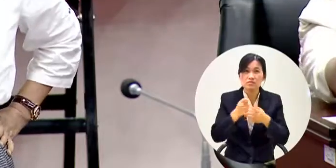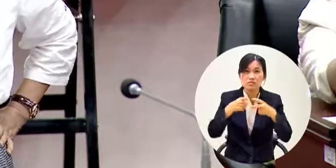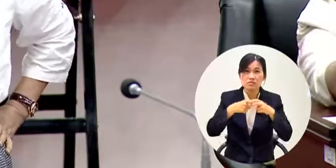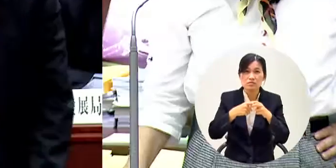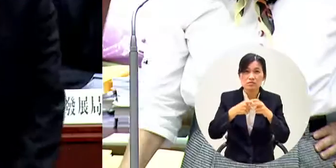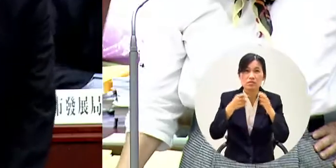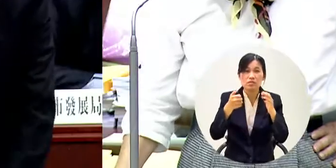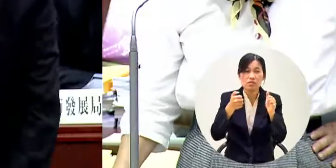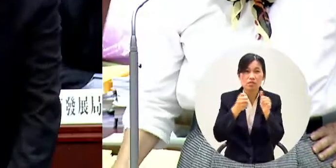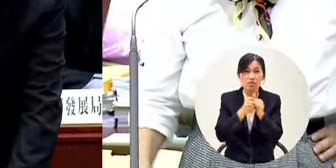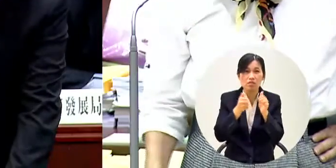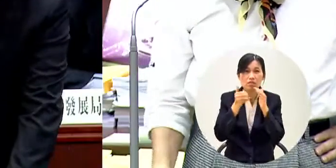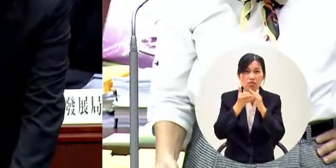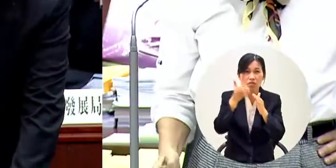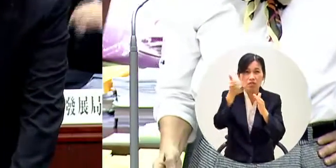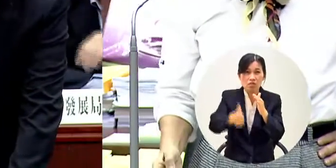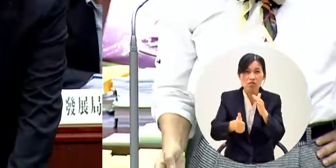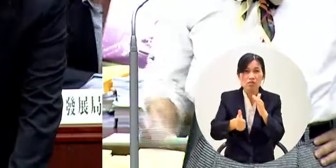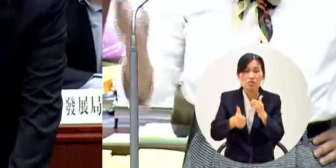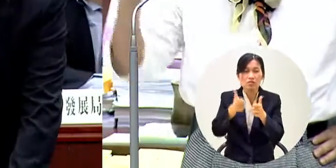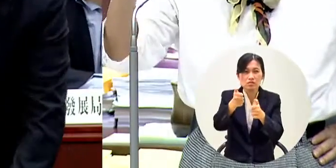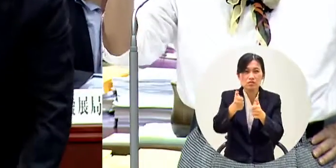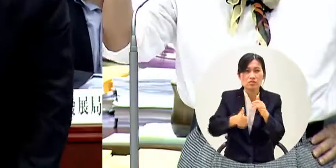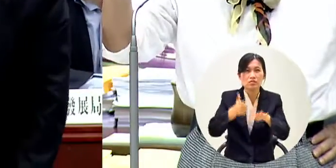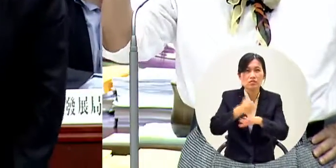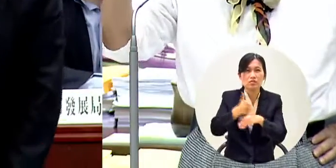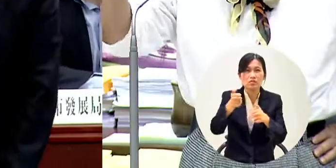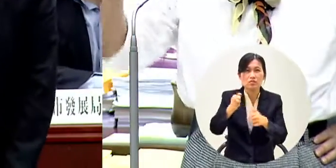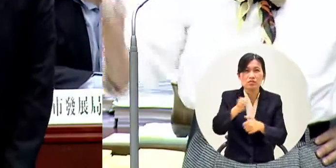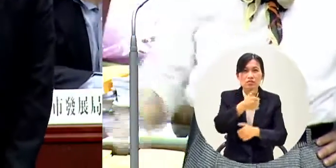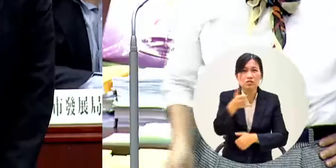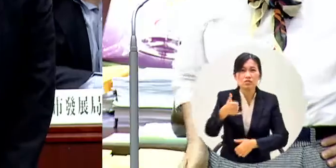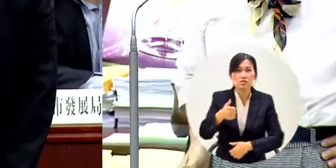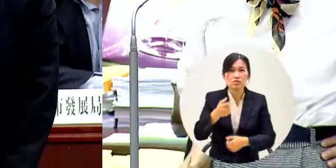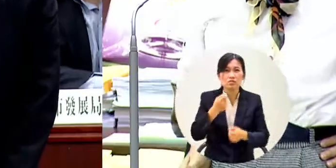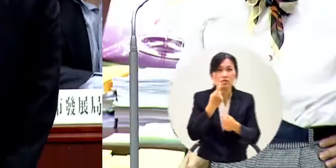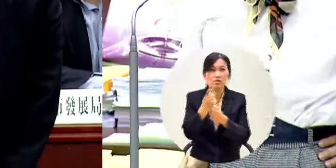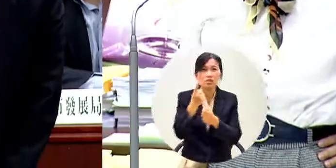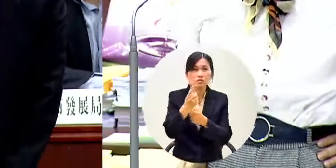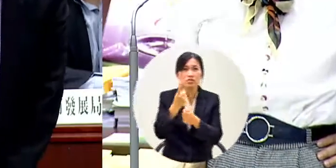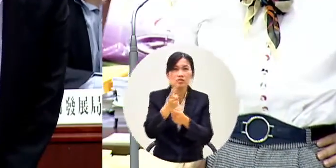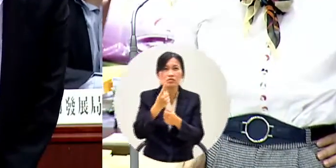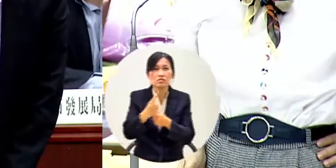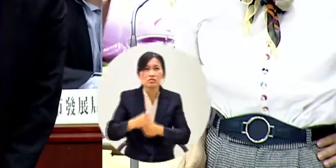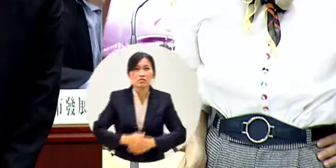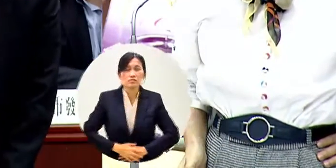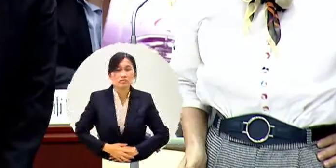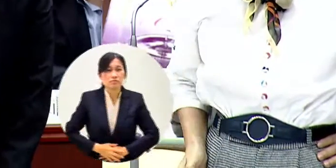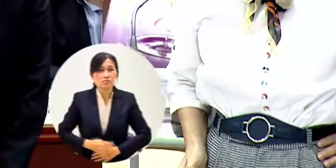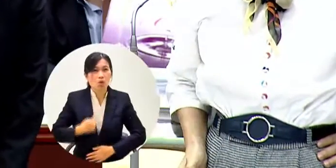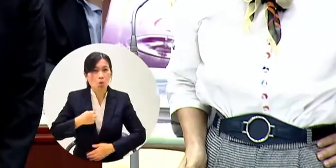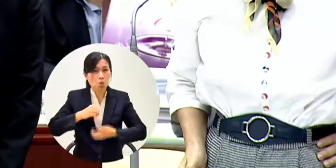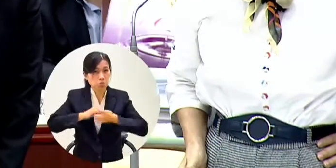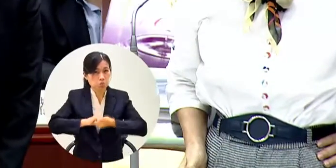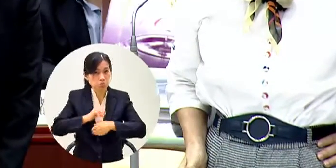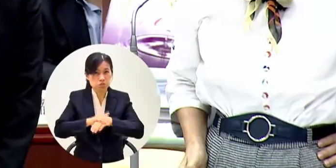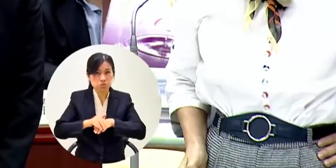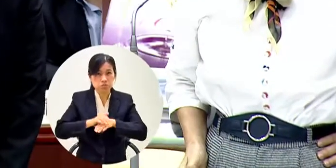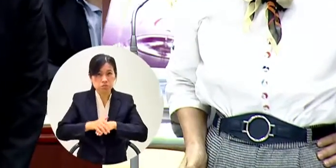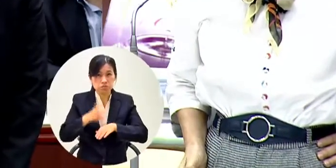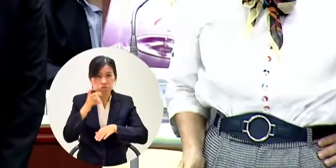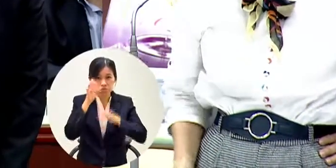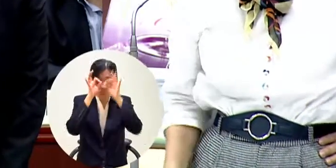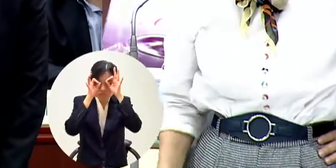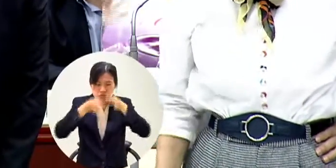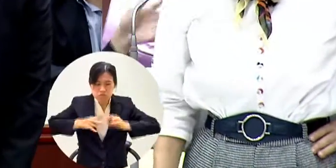謝謝主席謝謝議員這一個幾分鐘一分鐘我一定會去做一個檢討